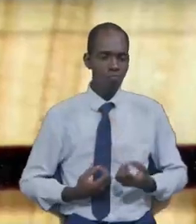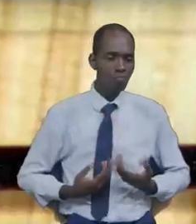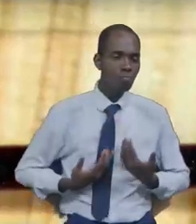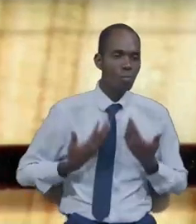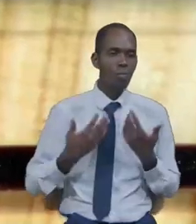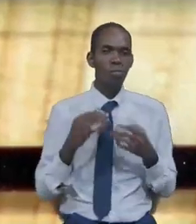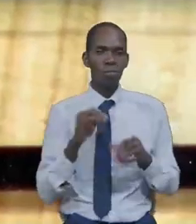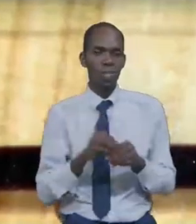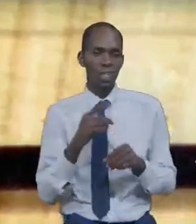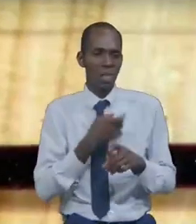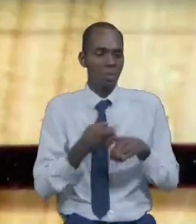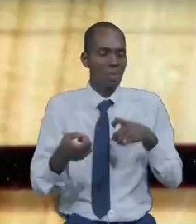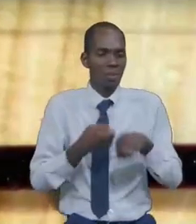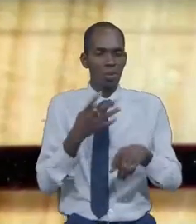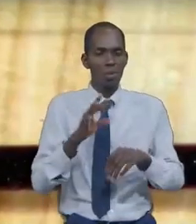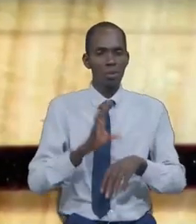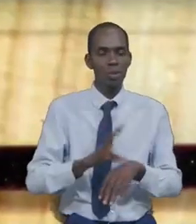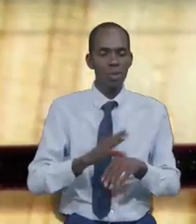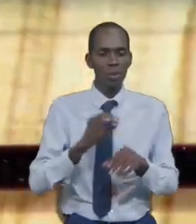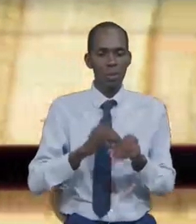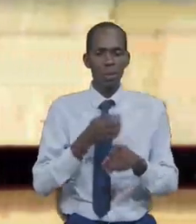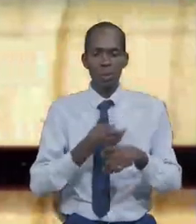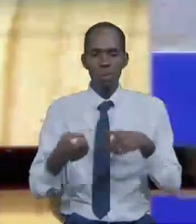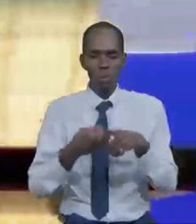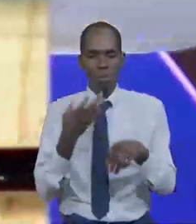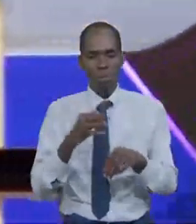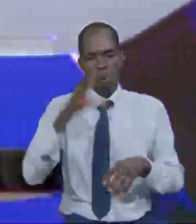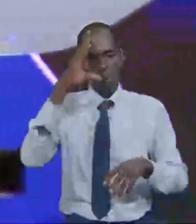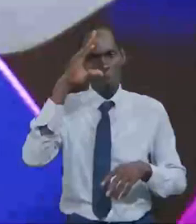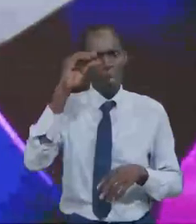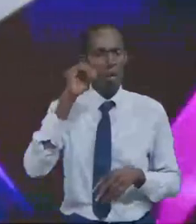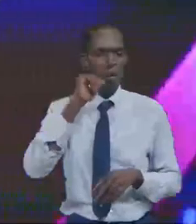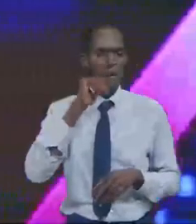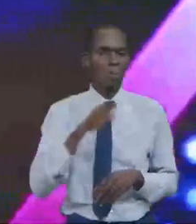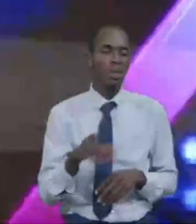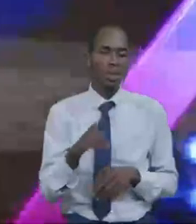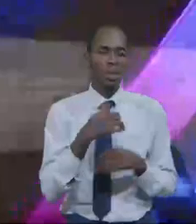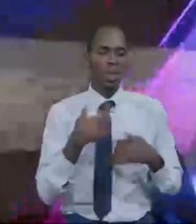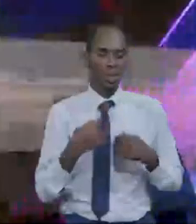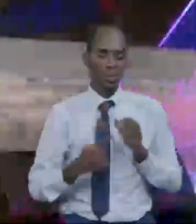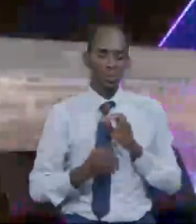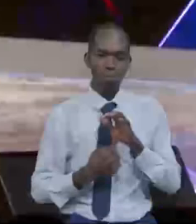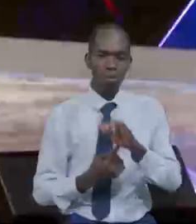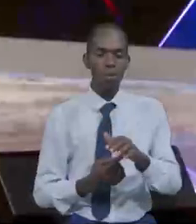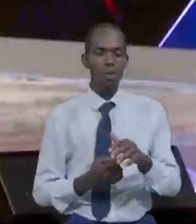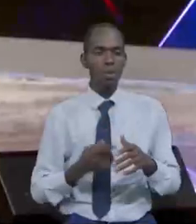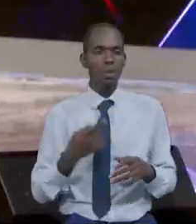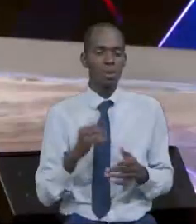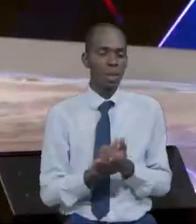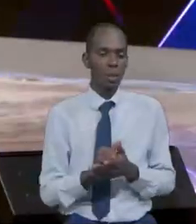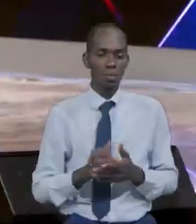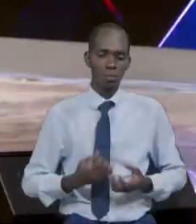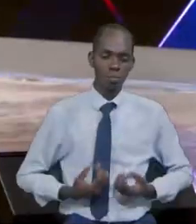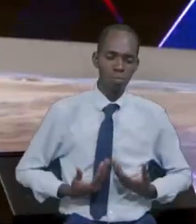pour persécuter l'Église, pour persécuter les hommes et les femmes. Il a manifesté le zèle